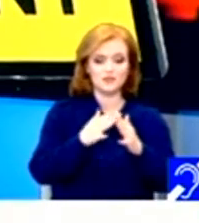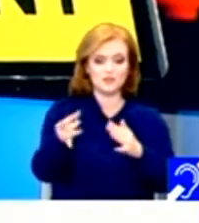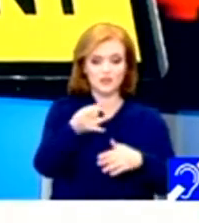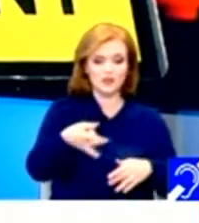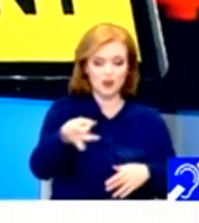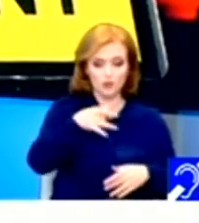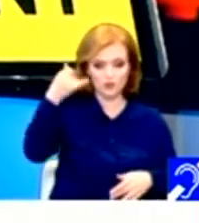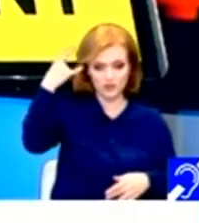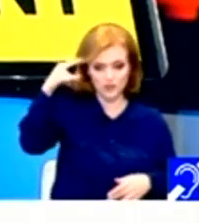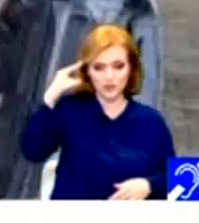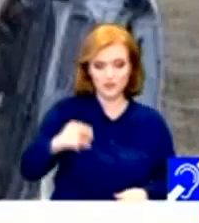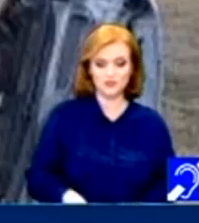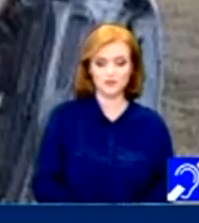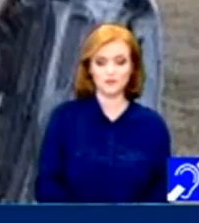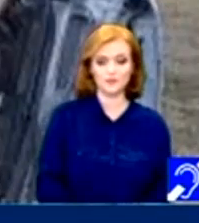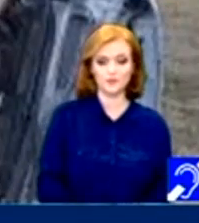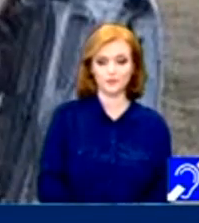raionul Telenești.